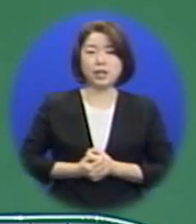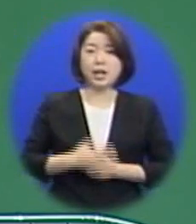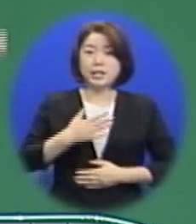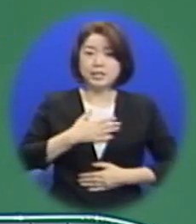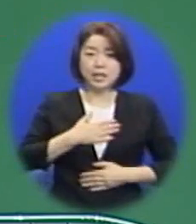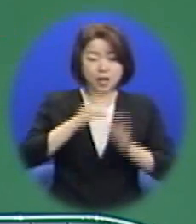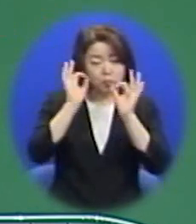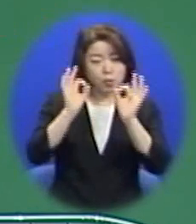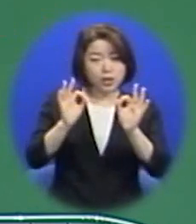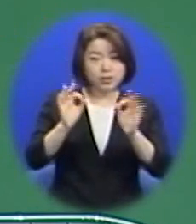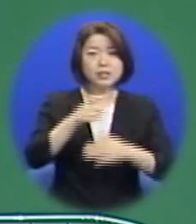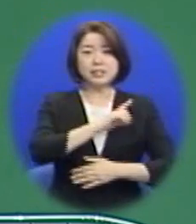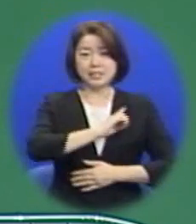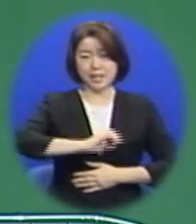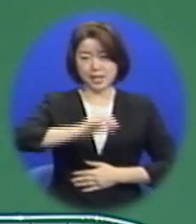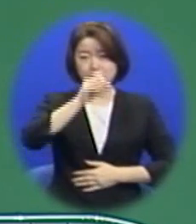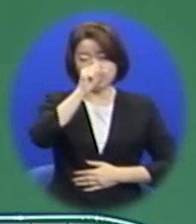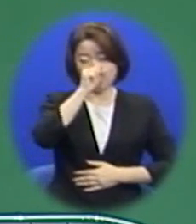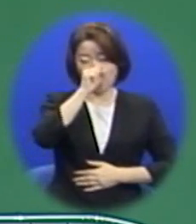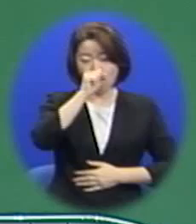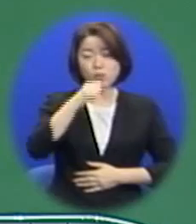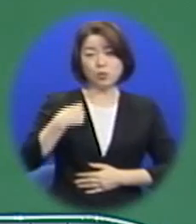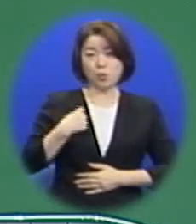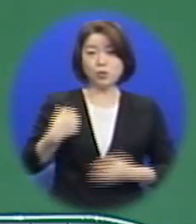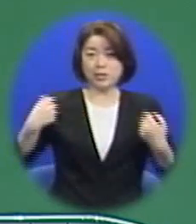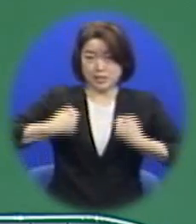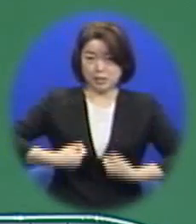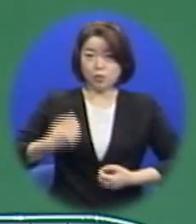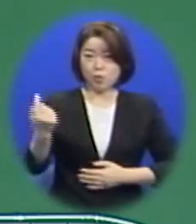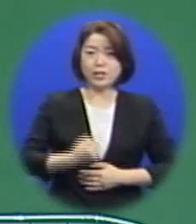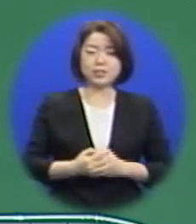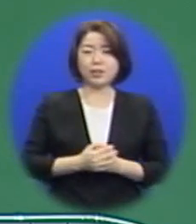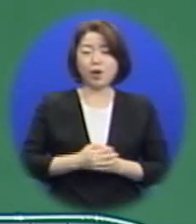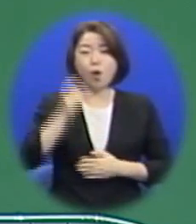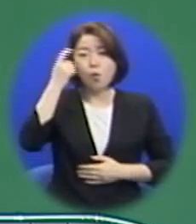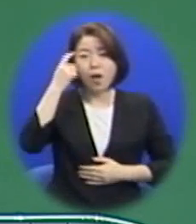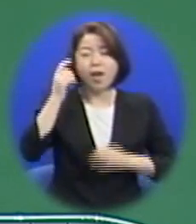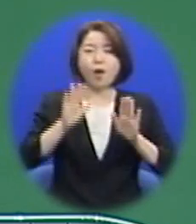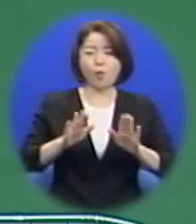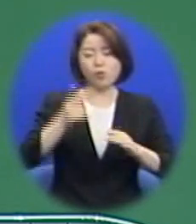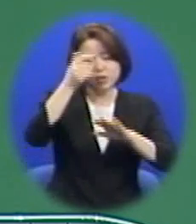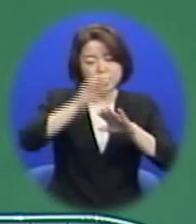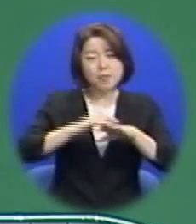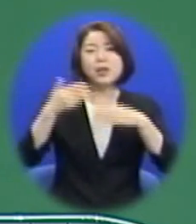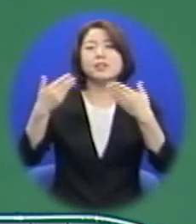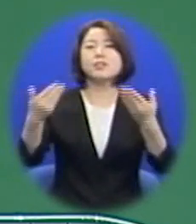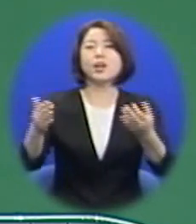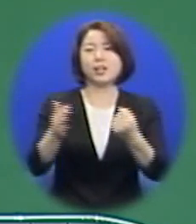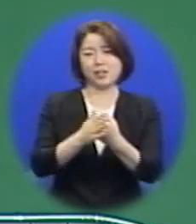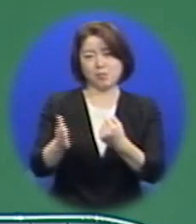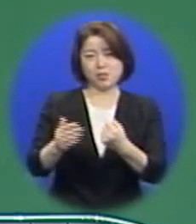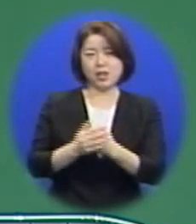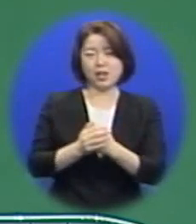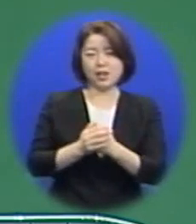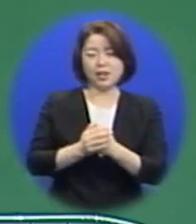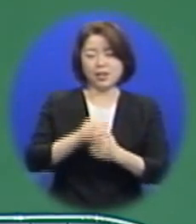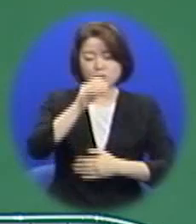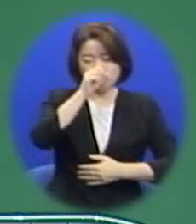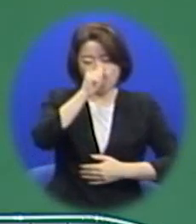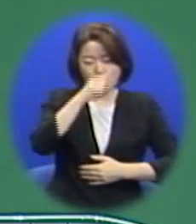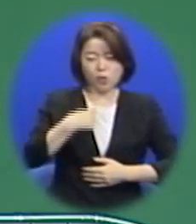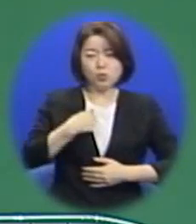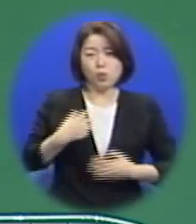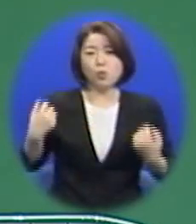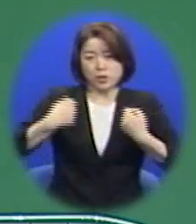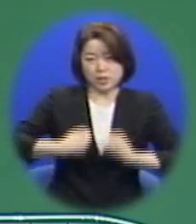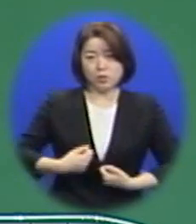제가 보기에는 가장 좋은 옷을 입고 오셨어요. 오늘 예배드려야 되니까, 오늘 예배드리는 날이니까 이 가지고